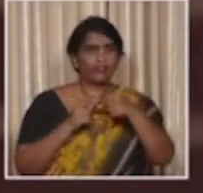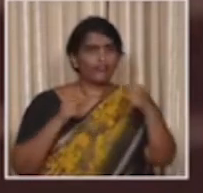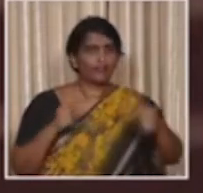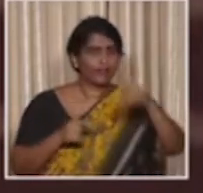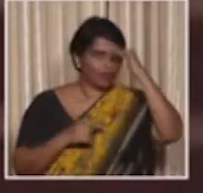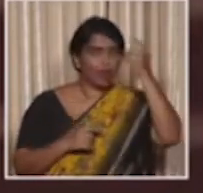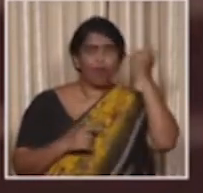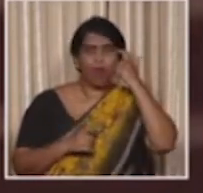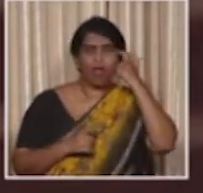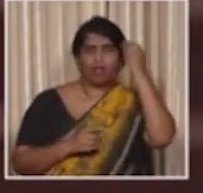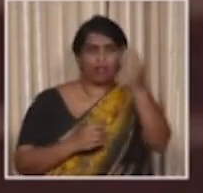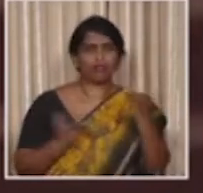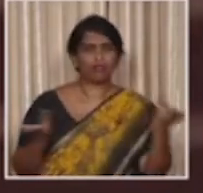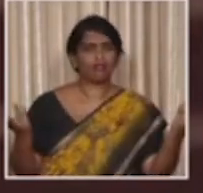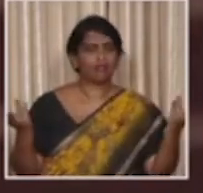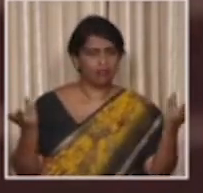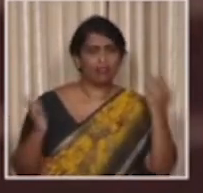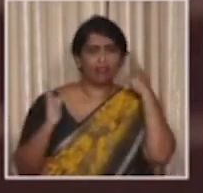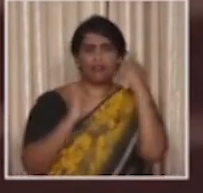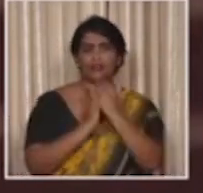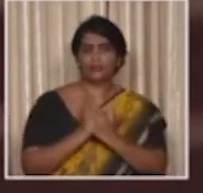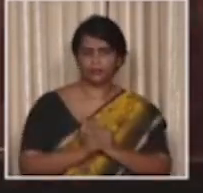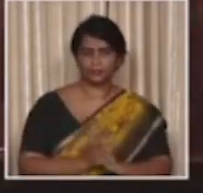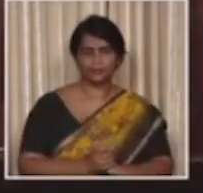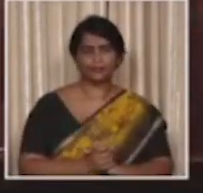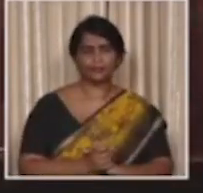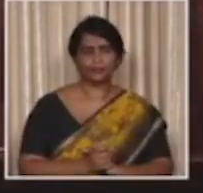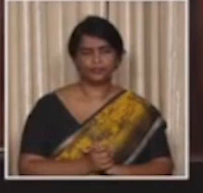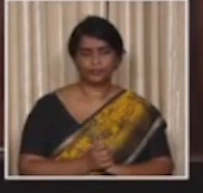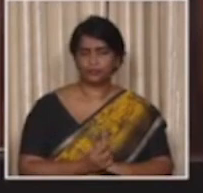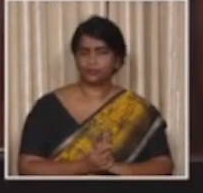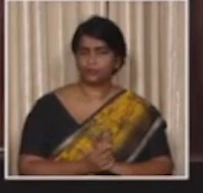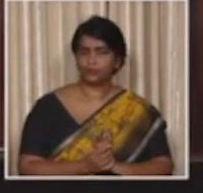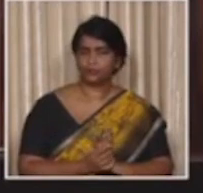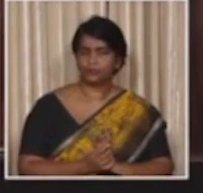විපක්ෂ නායකතුමාගේ මොලේ පෑදේයිද කියලා මේ මේ කියන කාරණාත් එක්ක. හරි.